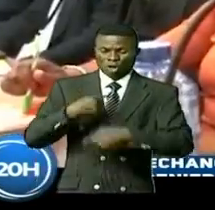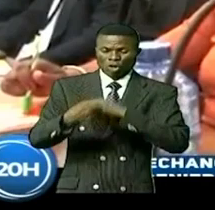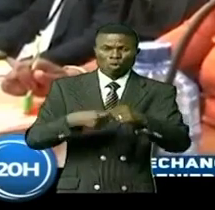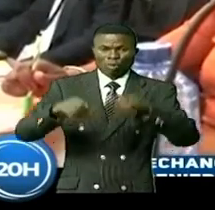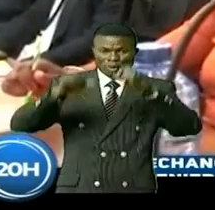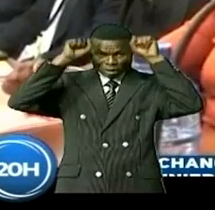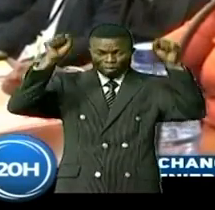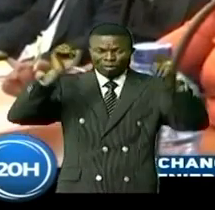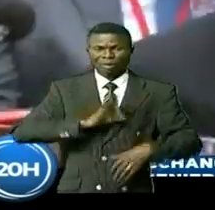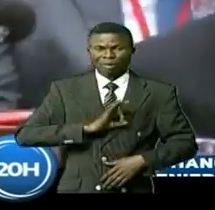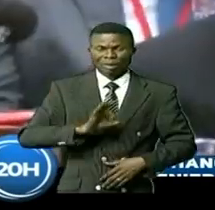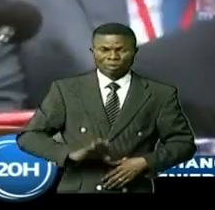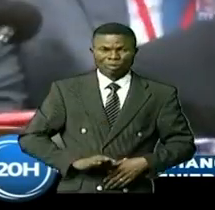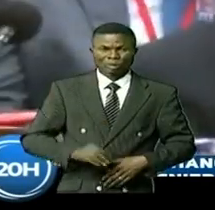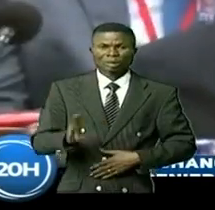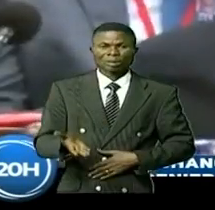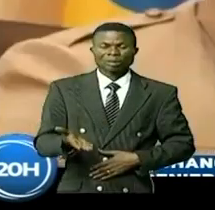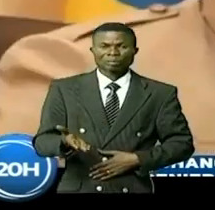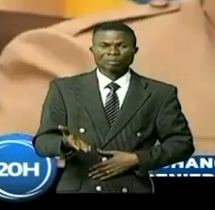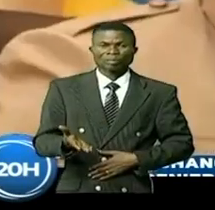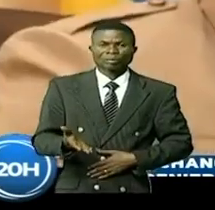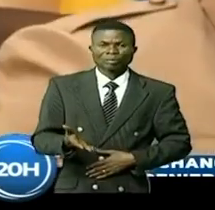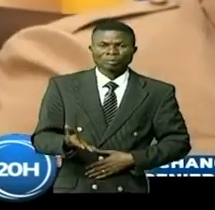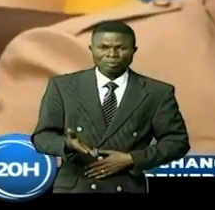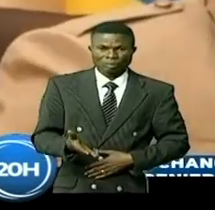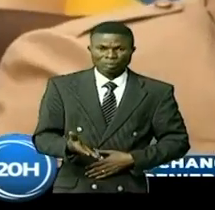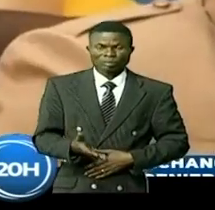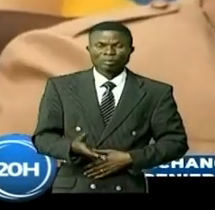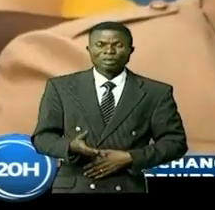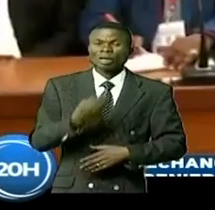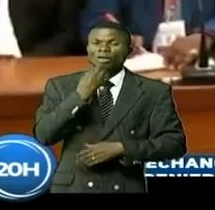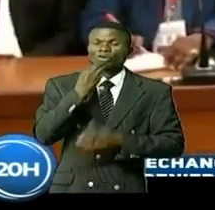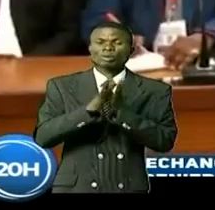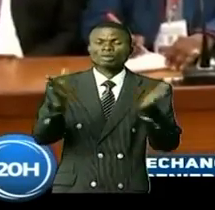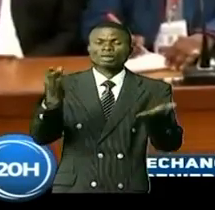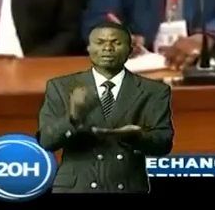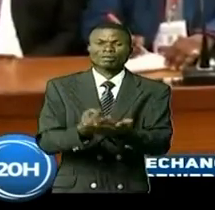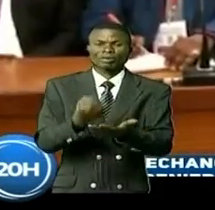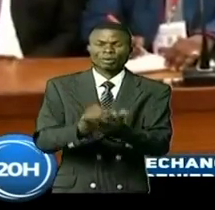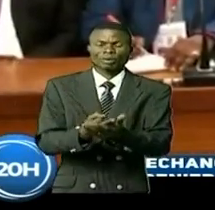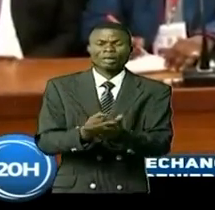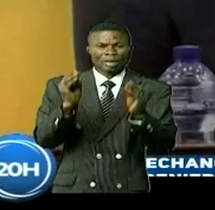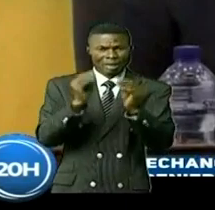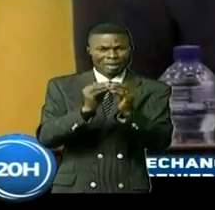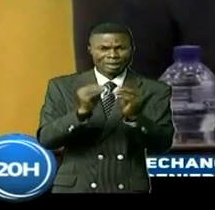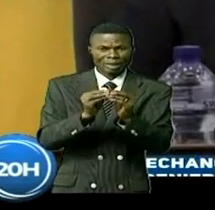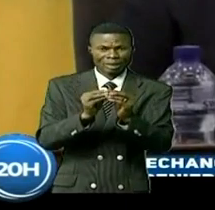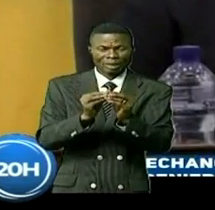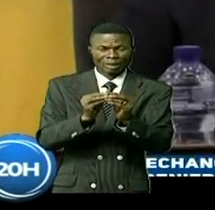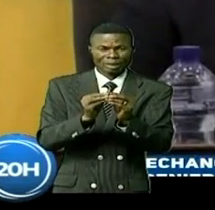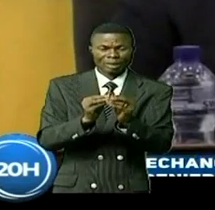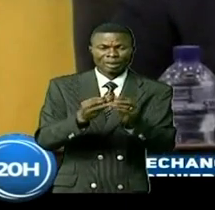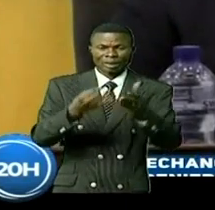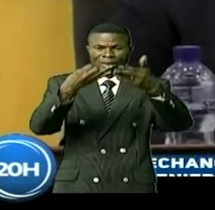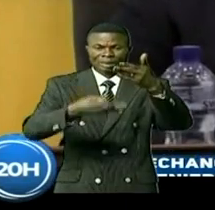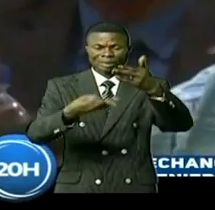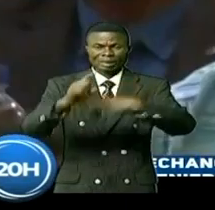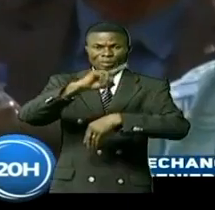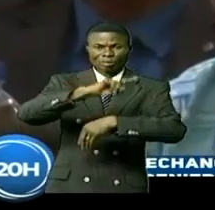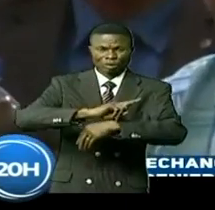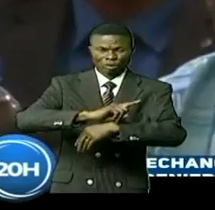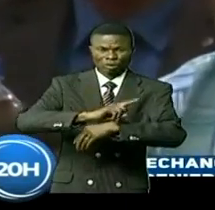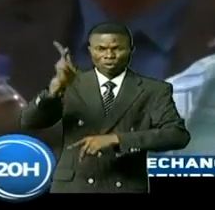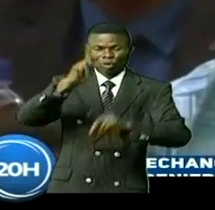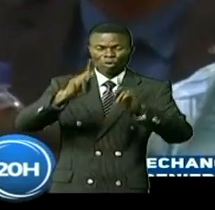président de la République, Félix-Antoine Tshisekedi Tshilombo, l'inspection générale de finances s'est réunie lors de cette 7e journée des échanges